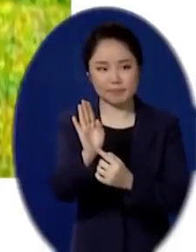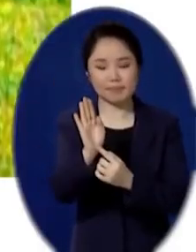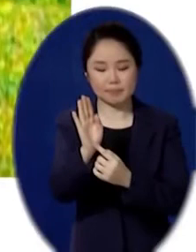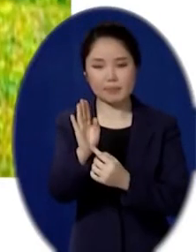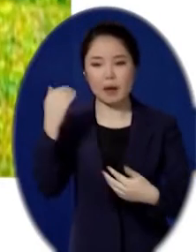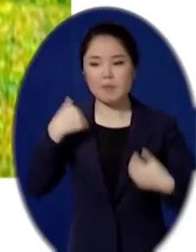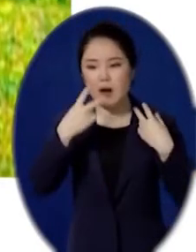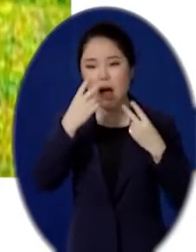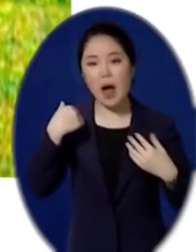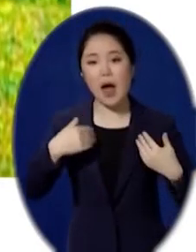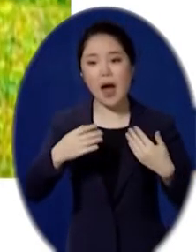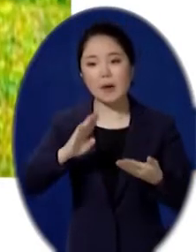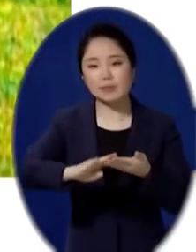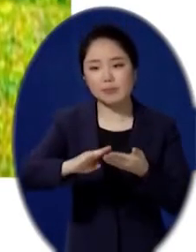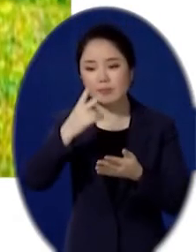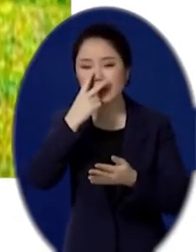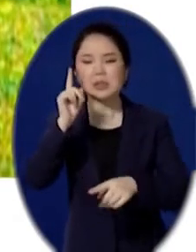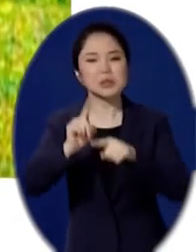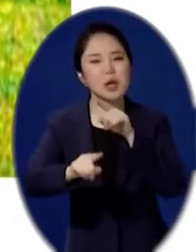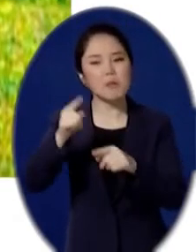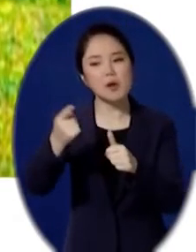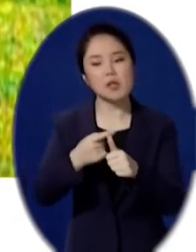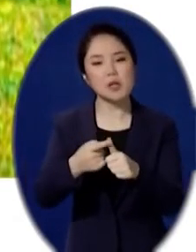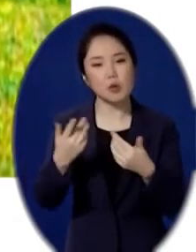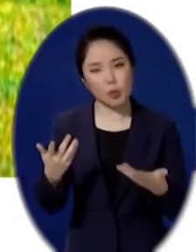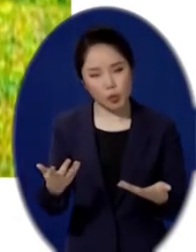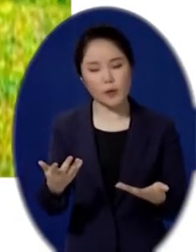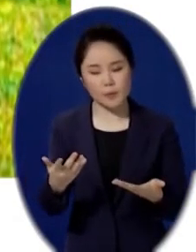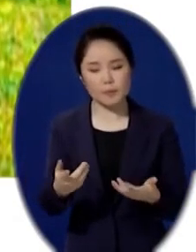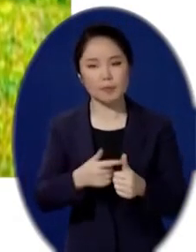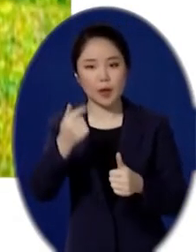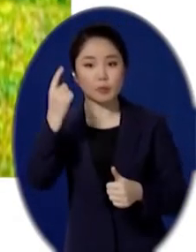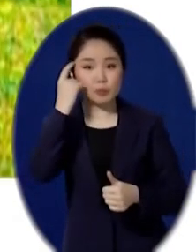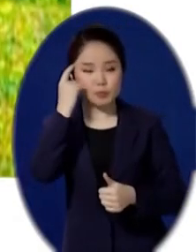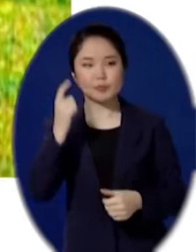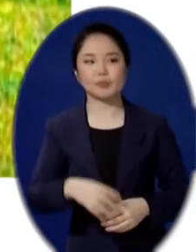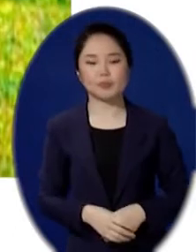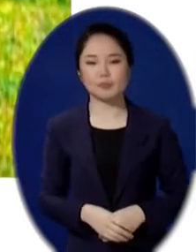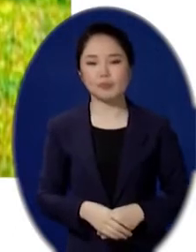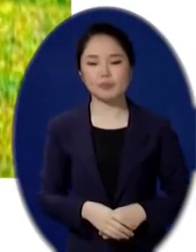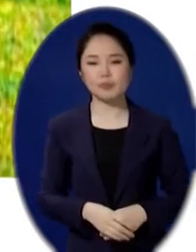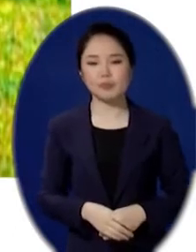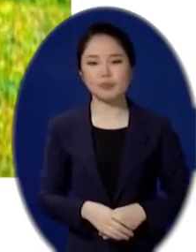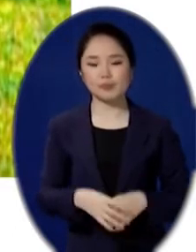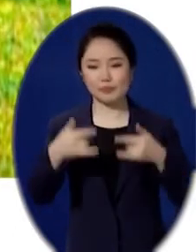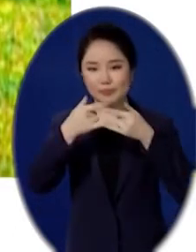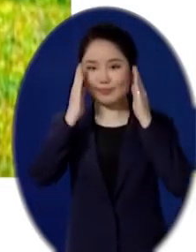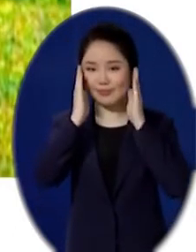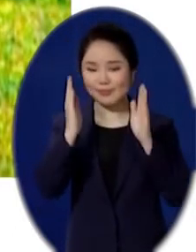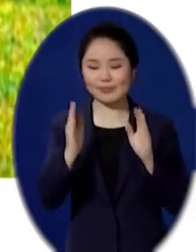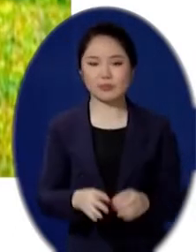багшигаа харсан амьтдыг сайн хараарай. Ямар ямар амьтад байна? Нэрийн сайн бодоорой хүүхдүүдээ. За дэлгэц рүү анхаарлаа